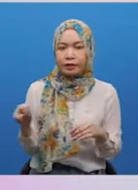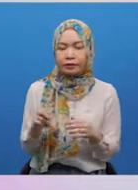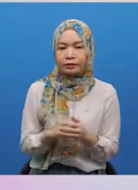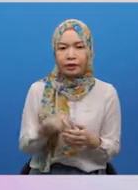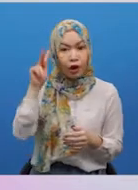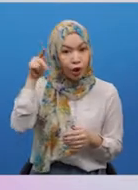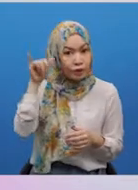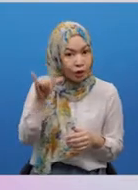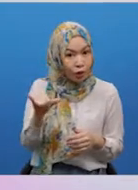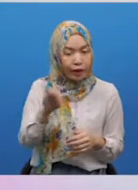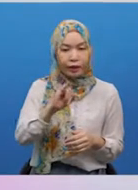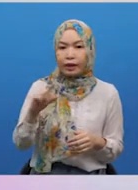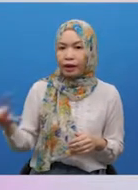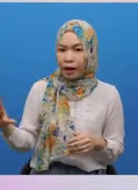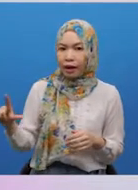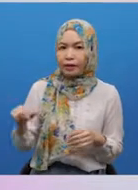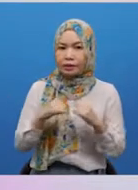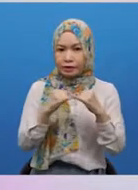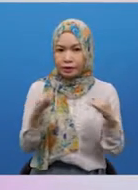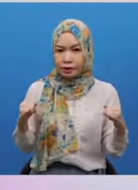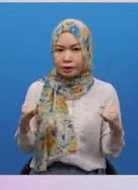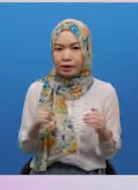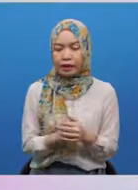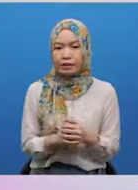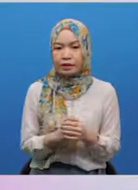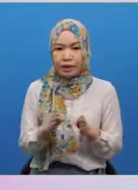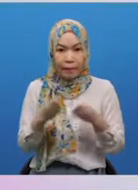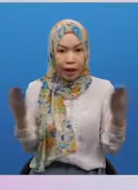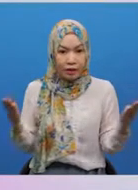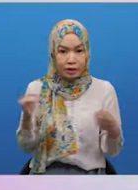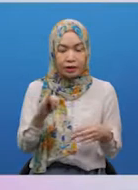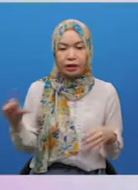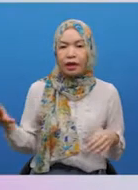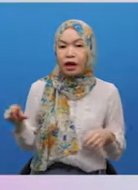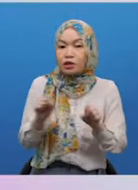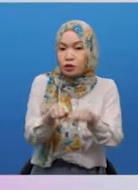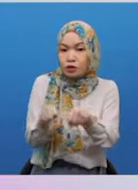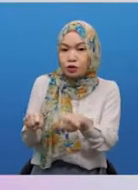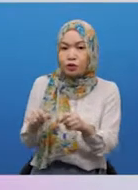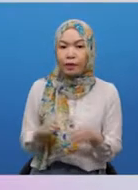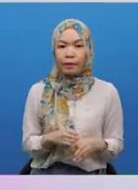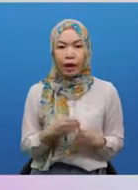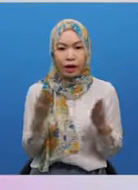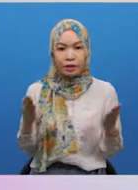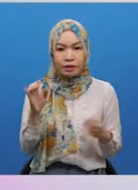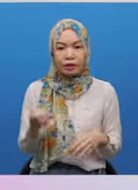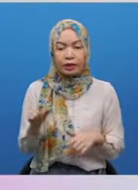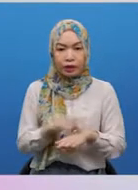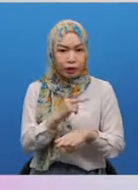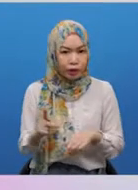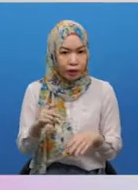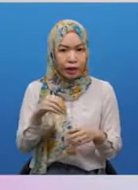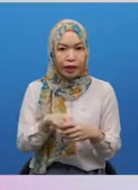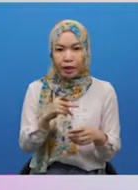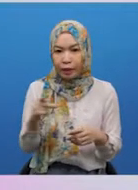Konsep untuk Y iaitu ragam bahasa ialah susunan bahasa yang digunakan dalam karangan